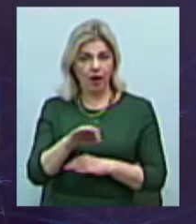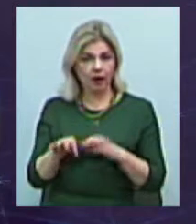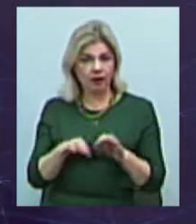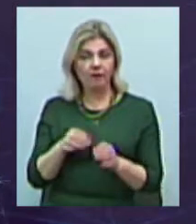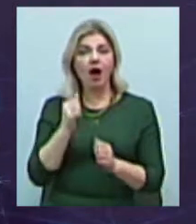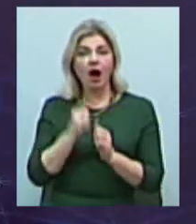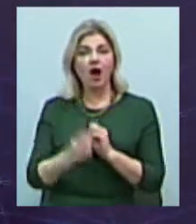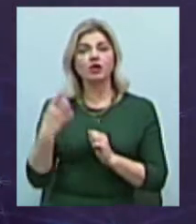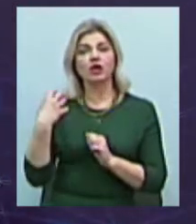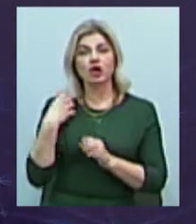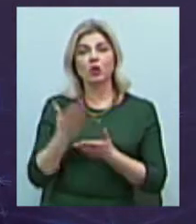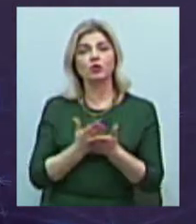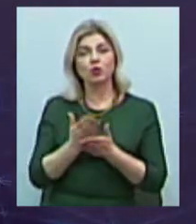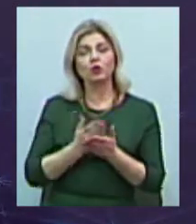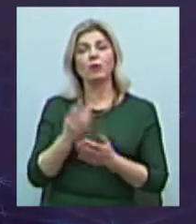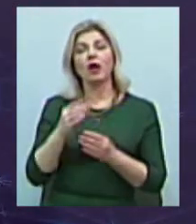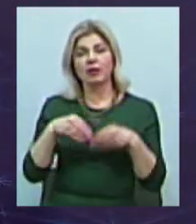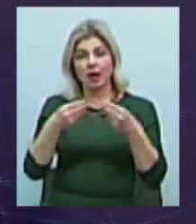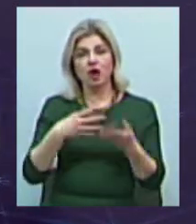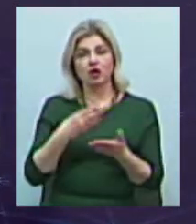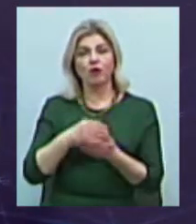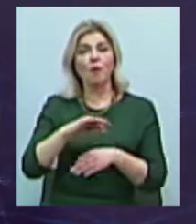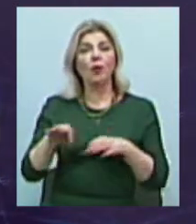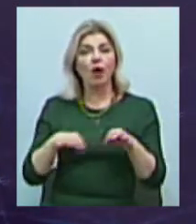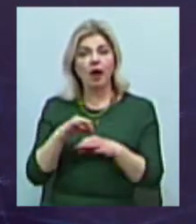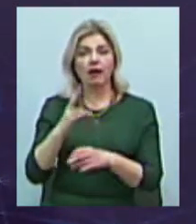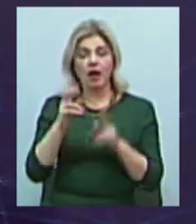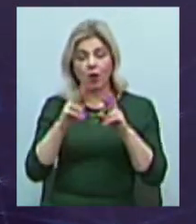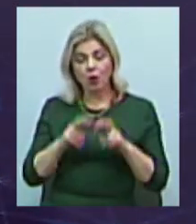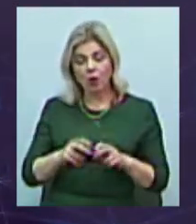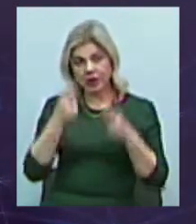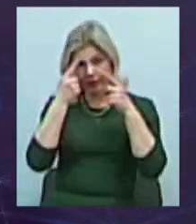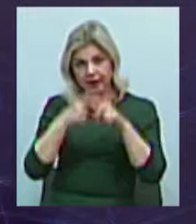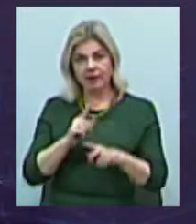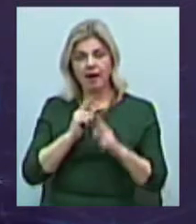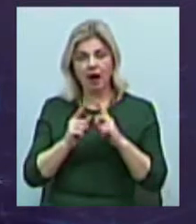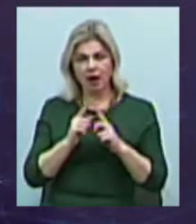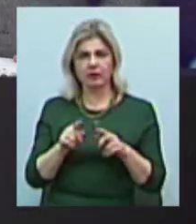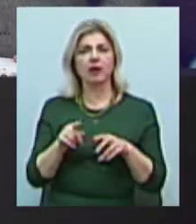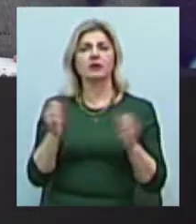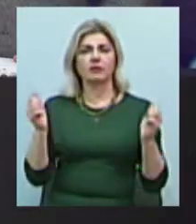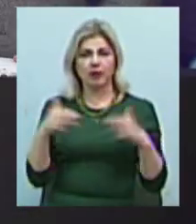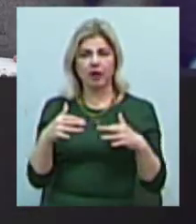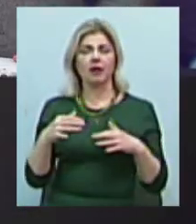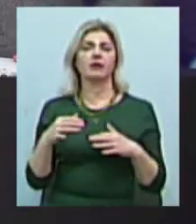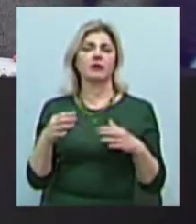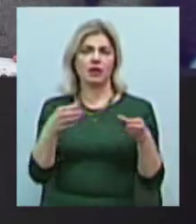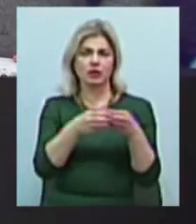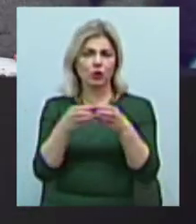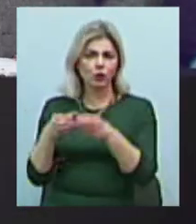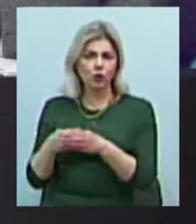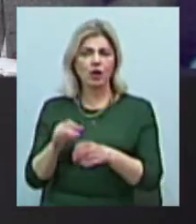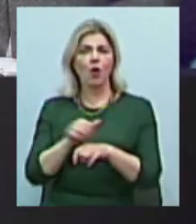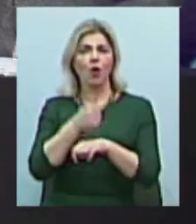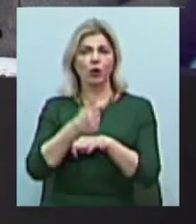кожен начальник служби автомобільних доріг подає свої проєкти на розгляд, там технічна рада ціла, збираються інститути, збирається